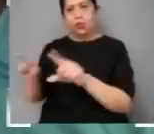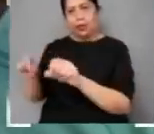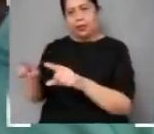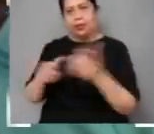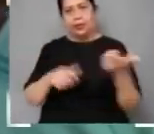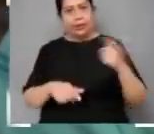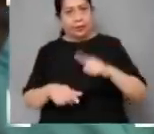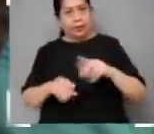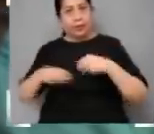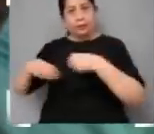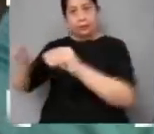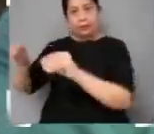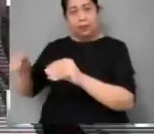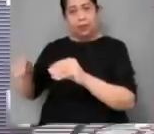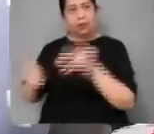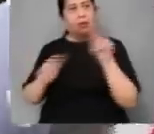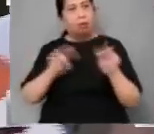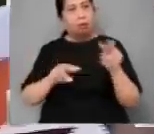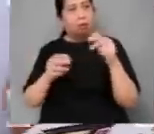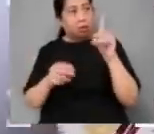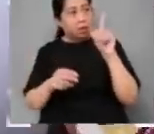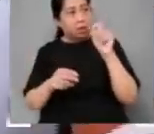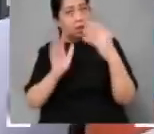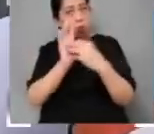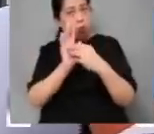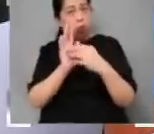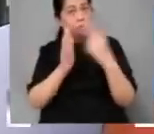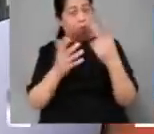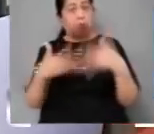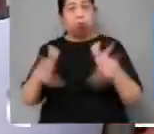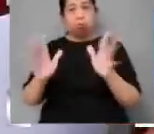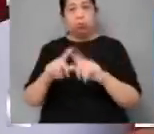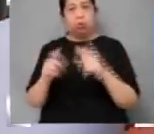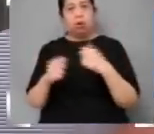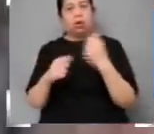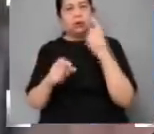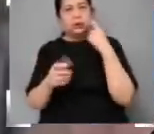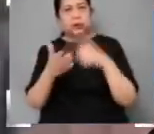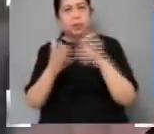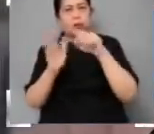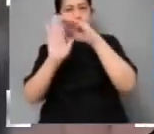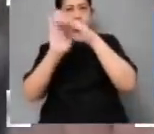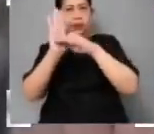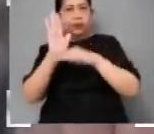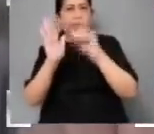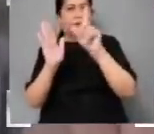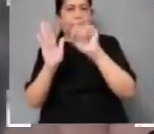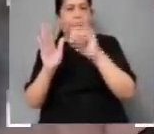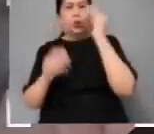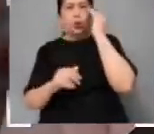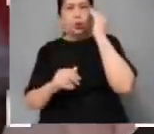Siyempre, ang nakikita namin may DTI logo. Pipiliin na lang po namin yung talagang nakalista lang po sa DTI. Alam po namin, lahat po ng items